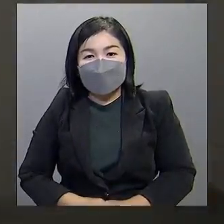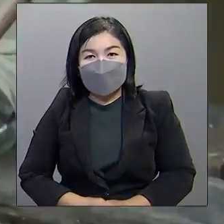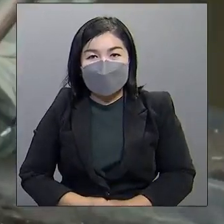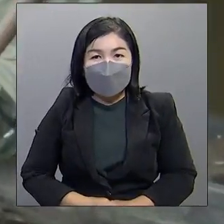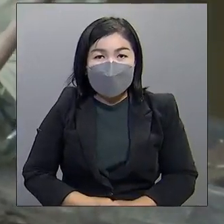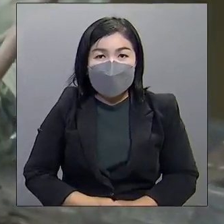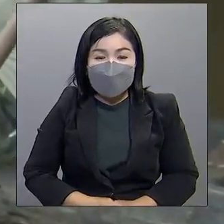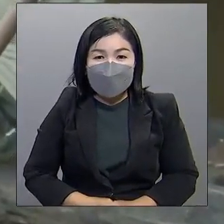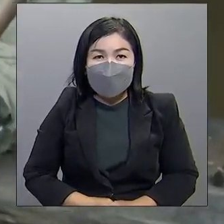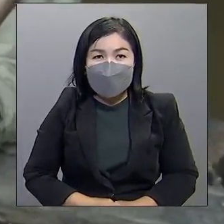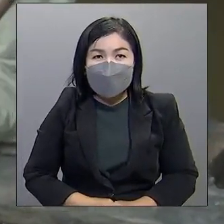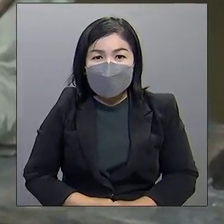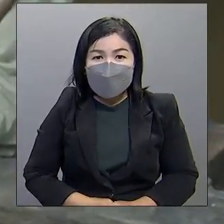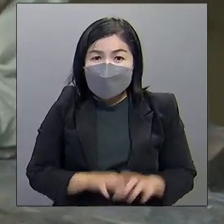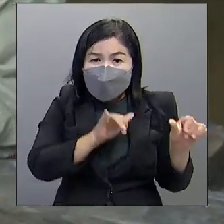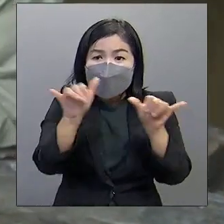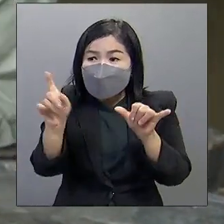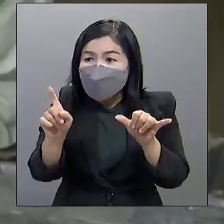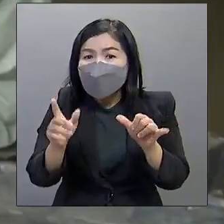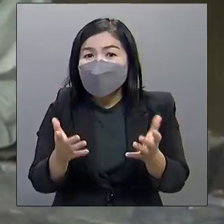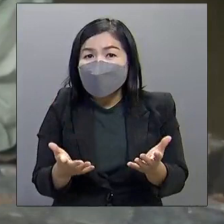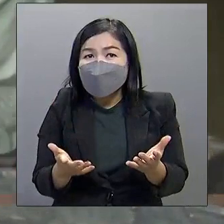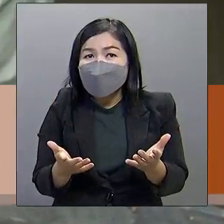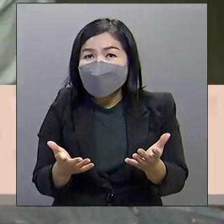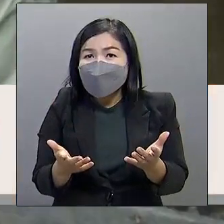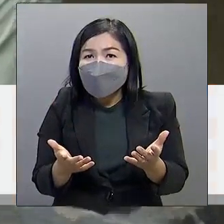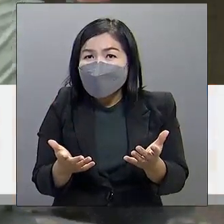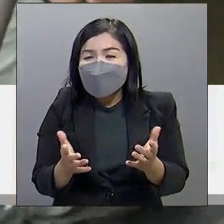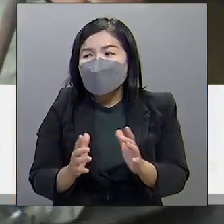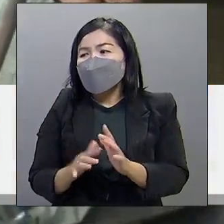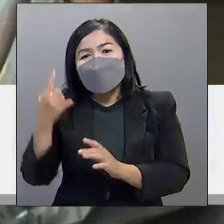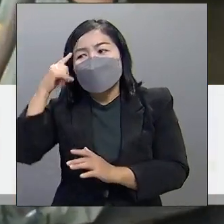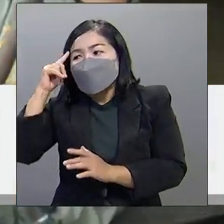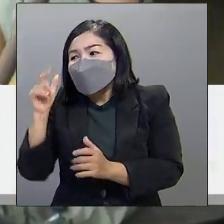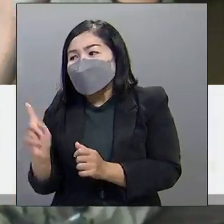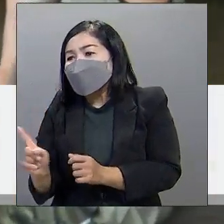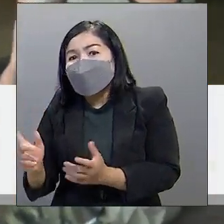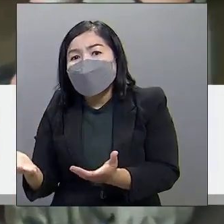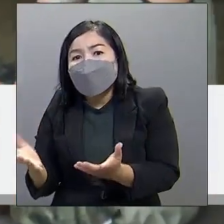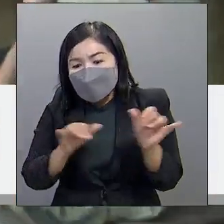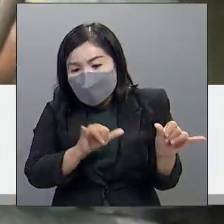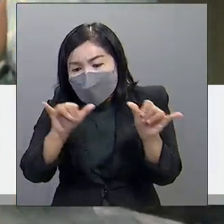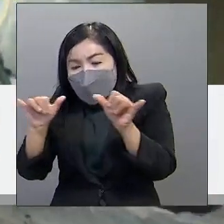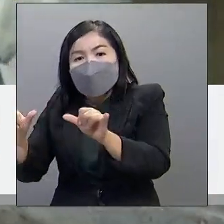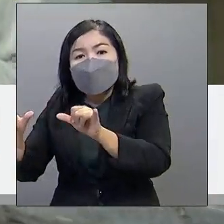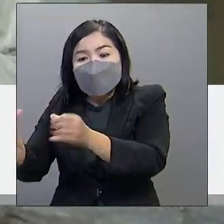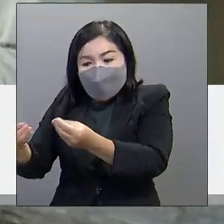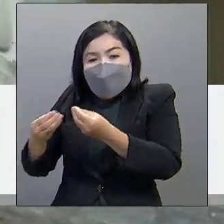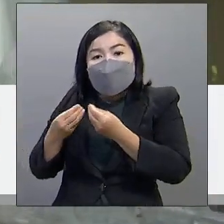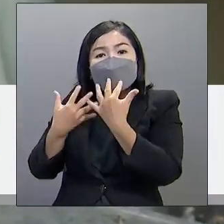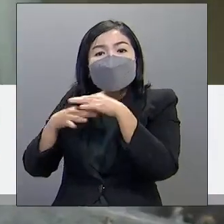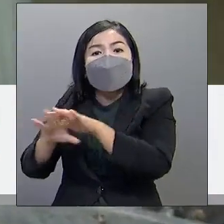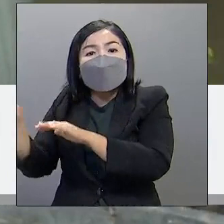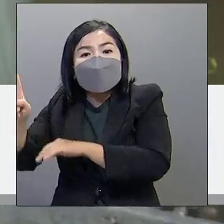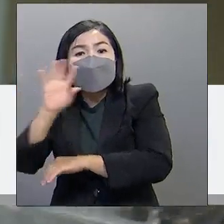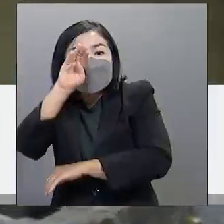คือไปมีมองยูหรือเปล่าจ้าคนไป มองยูมันกันยังบ้านแน่นอนว่าเทศบาลก็คือประสานงานกับปัญหา